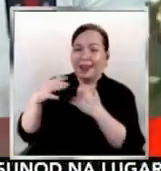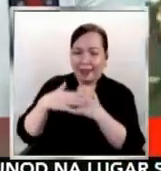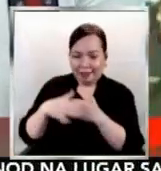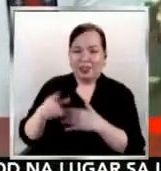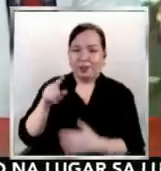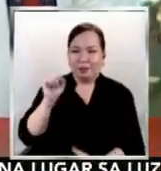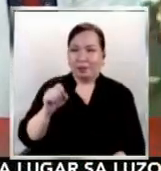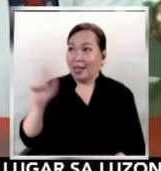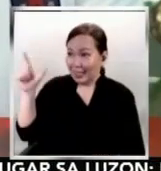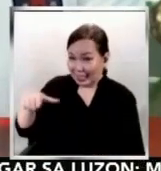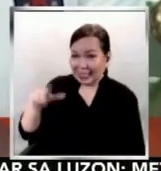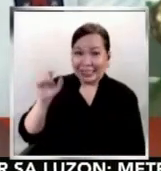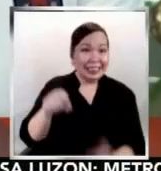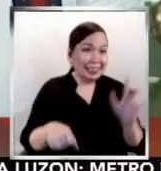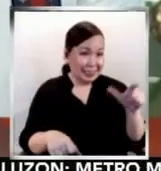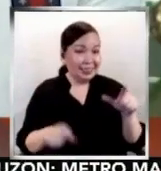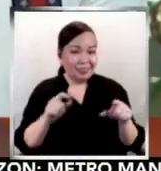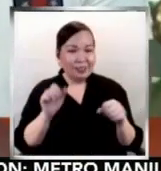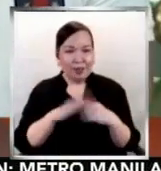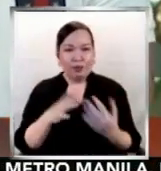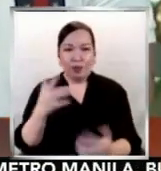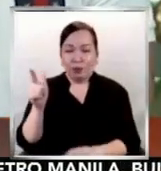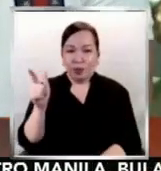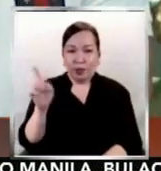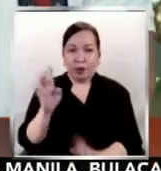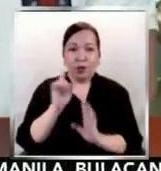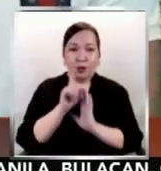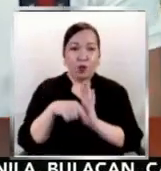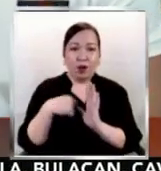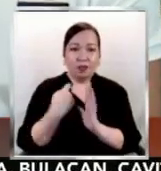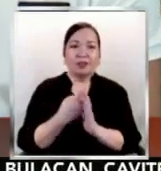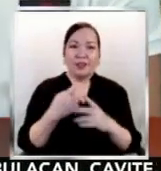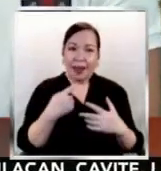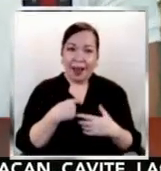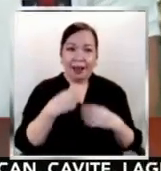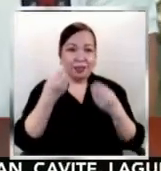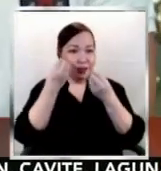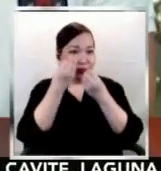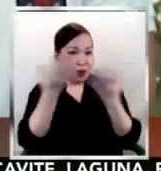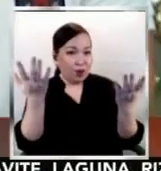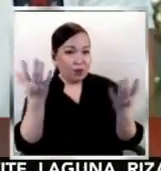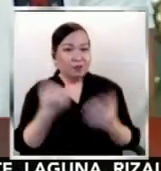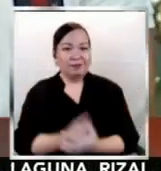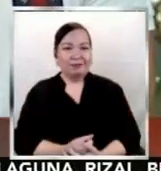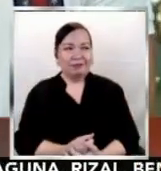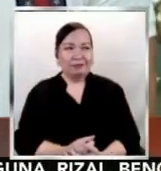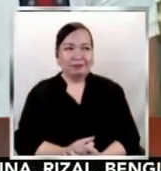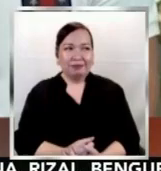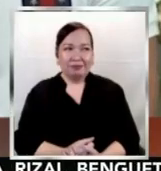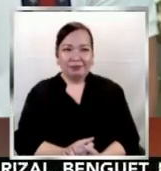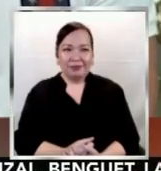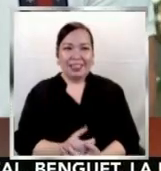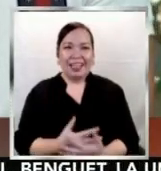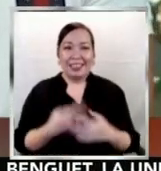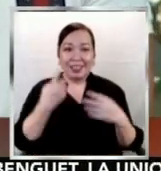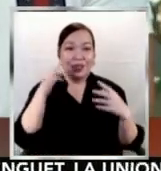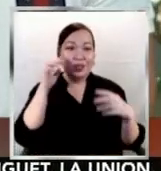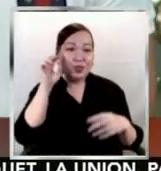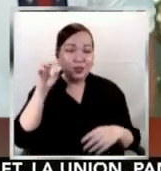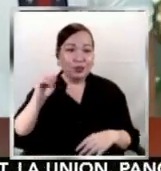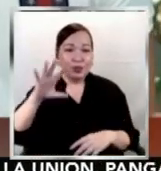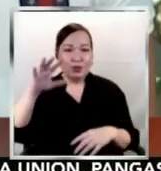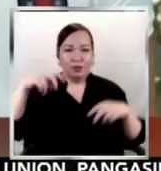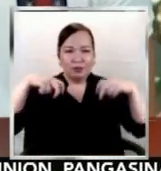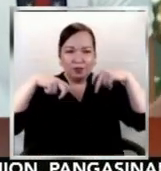Mamaya, pagkatapos ng 24 oras, makikita nila ang yung proposal. Wow. Yes.